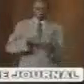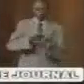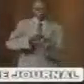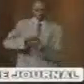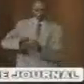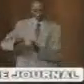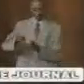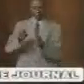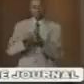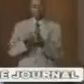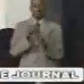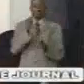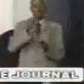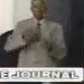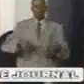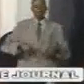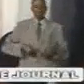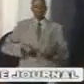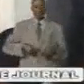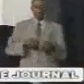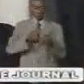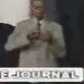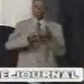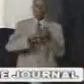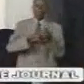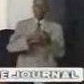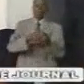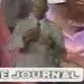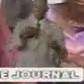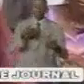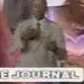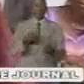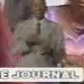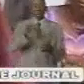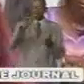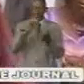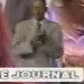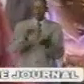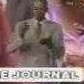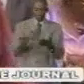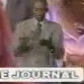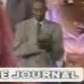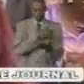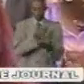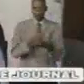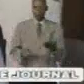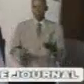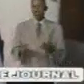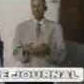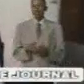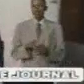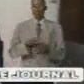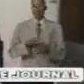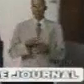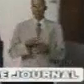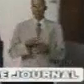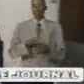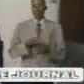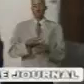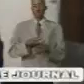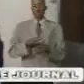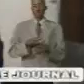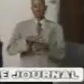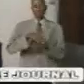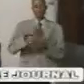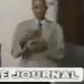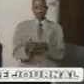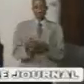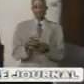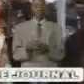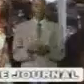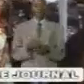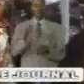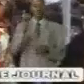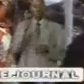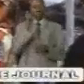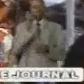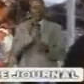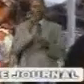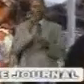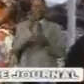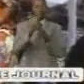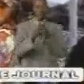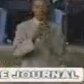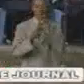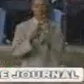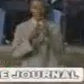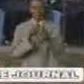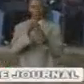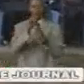dans la promotion de l'éducation des filles. Cette journée s'est clôturée par un jeu de questions-réponses entre les lycéennes et les autorités sur